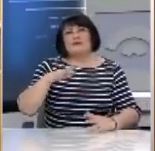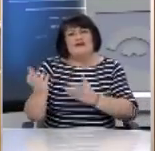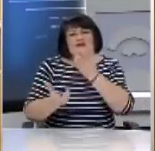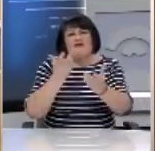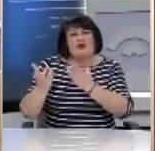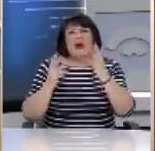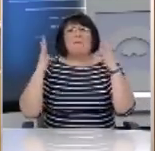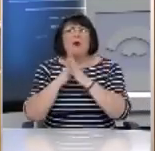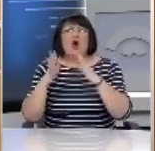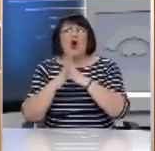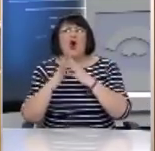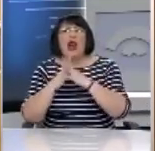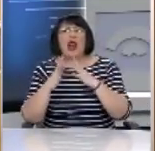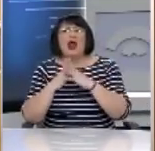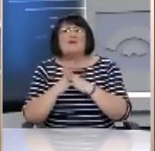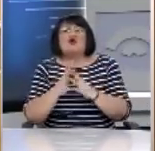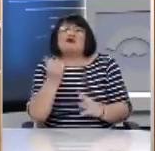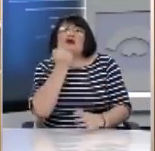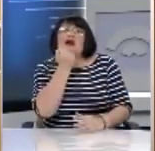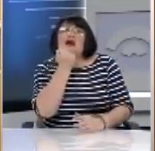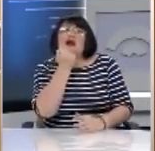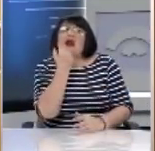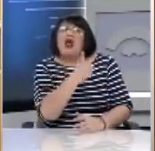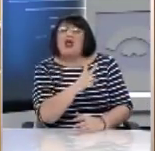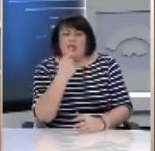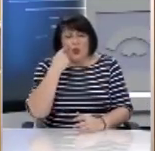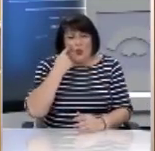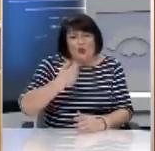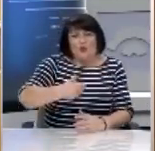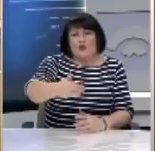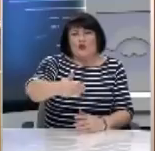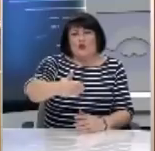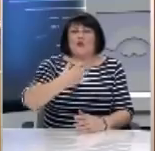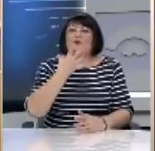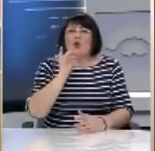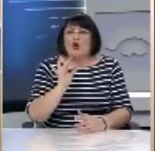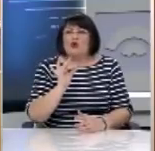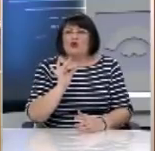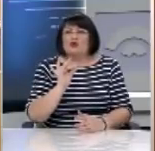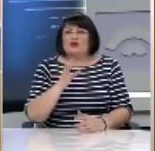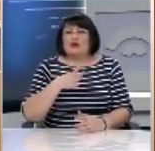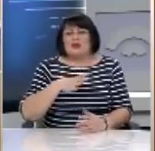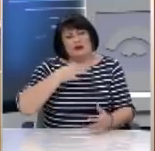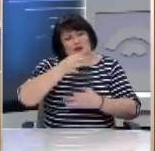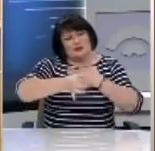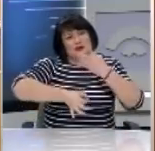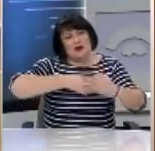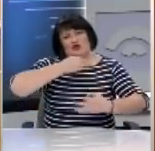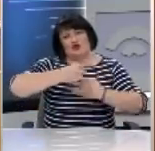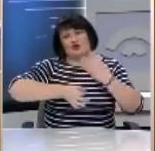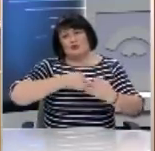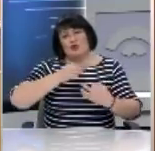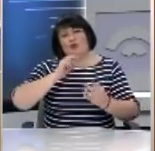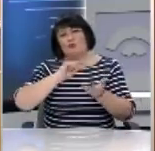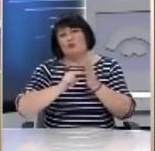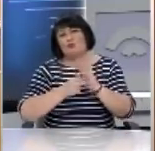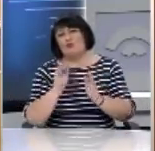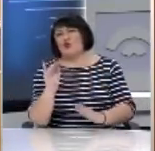φεύγουν από τον πόλεμο και είναι και λαθεμένη επιλογή και θα τη βρείτε μπροστά σας για έναν λόγο και θα ήθελα αυτό να σας